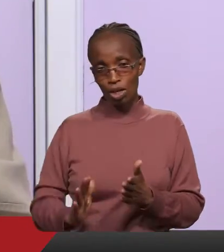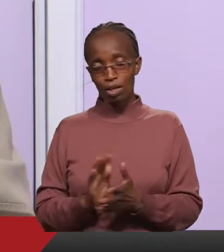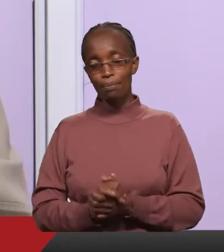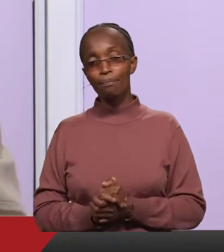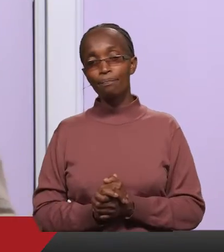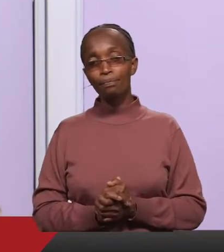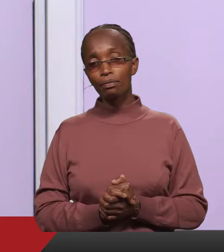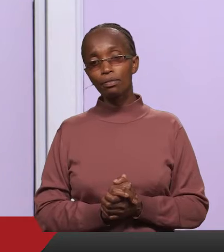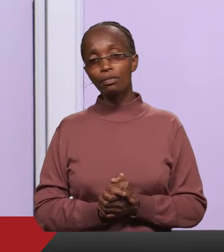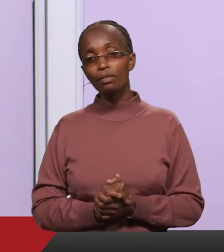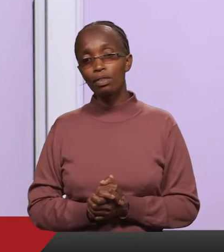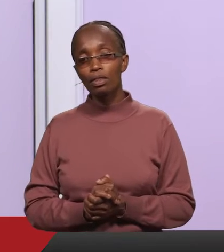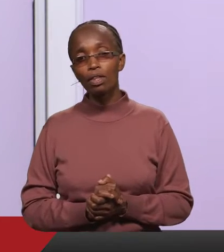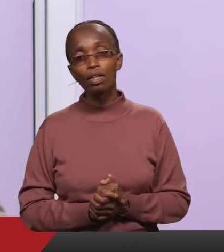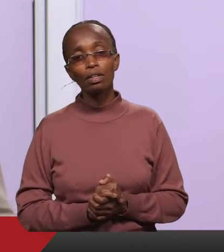It is in the law that